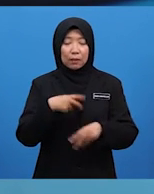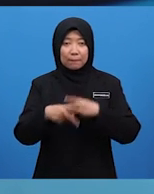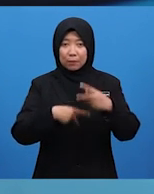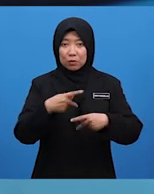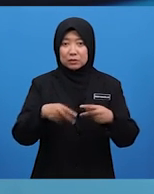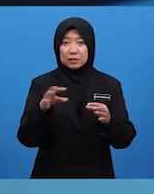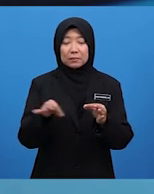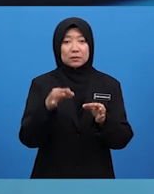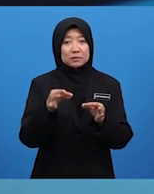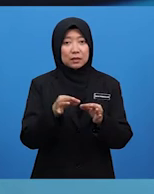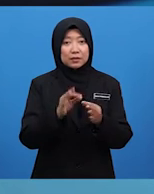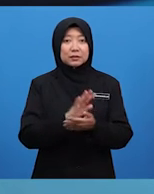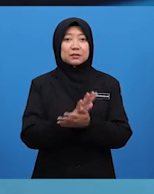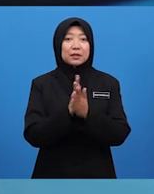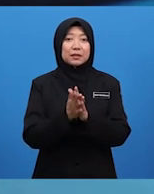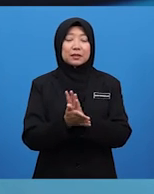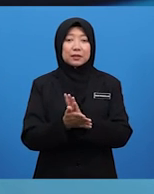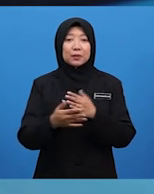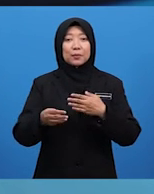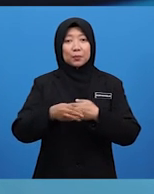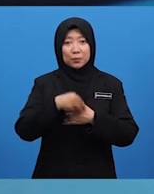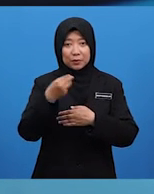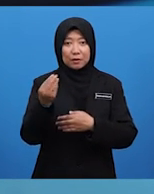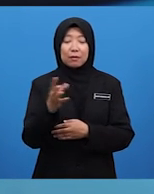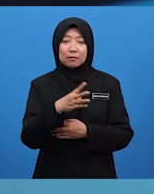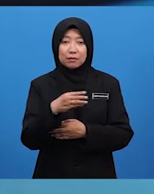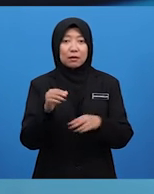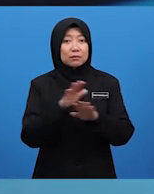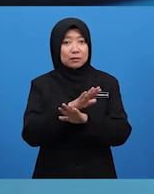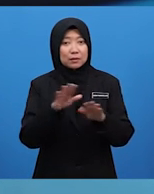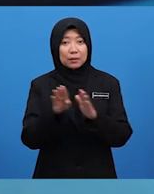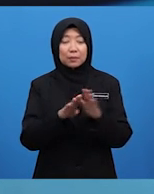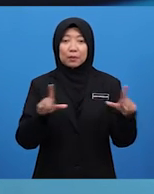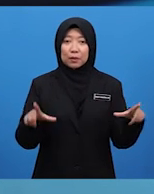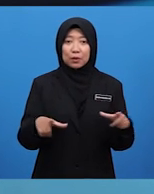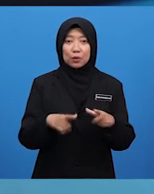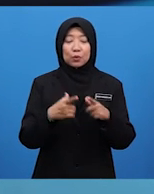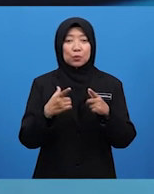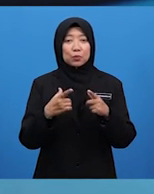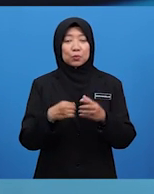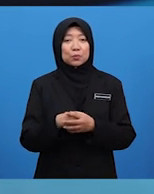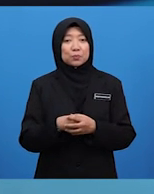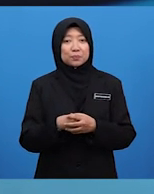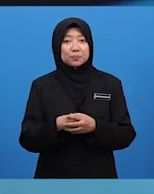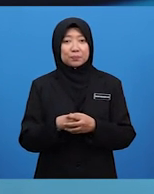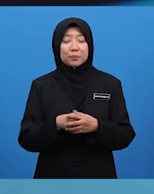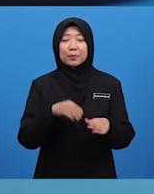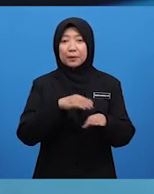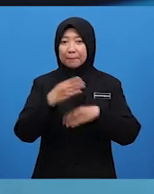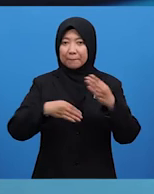proses menjahit menjadi lebih mudah dan tidak berlaku kekusutan pada